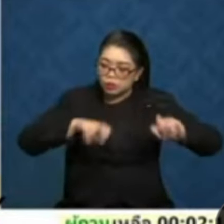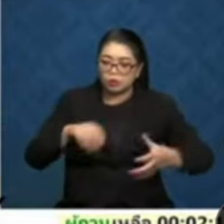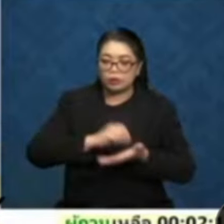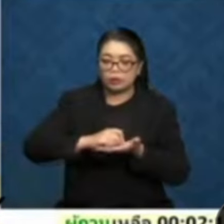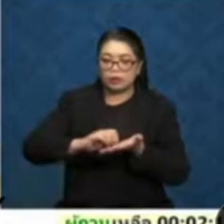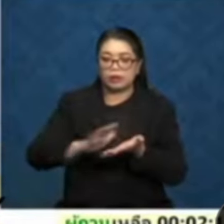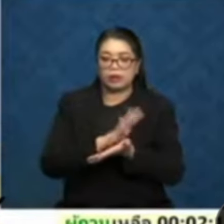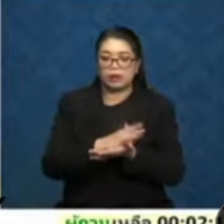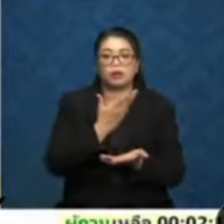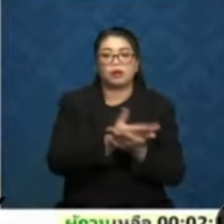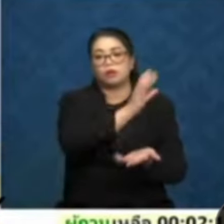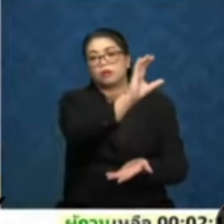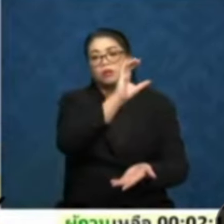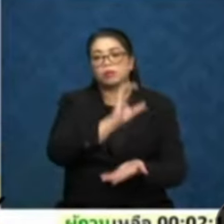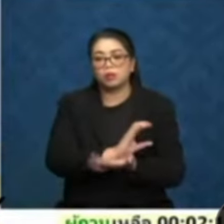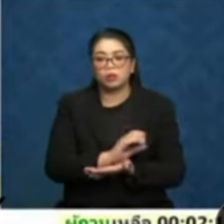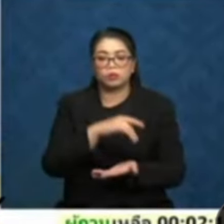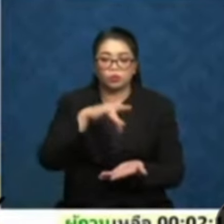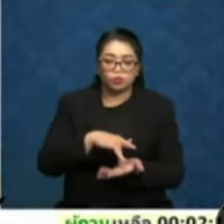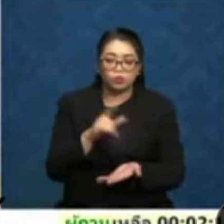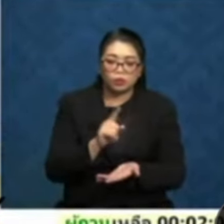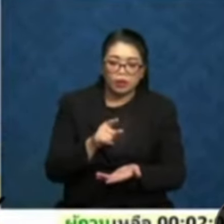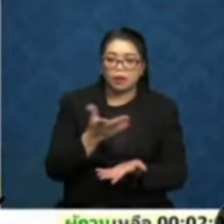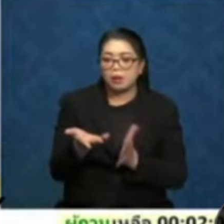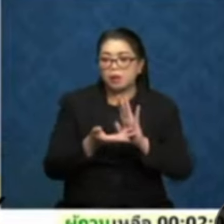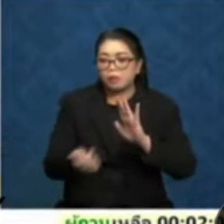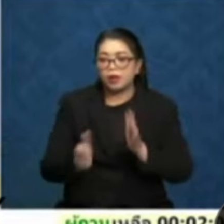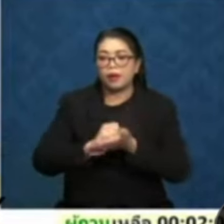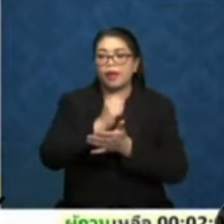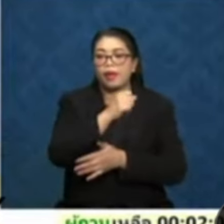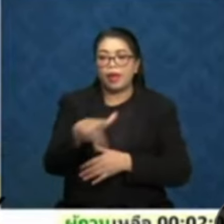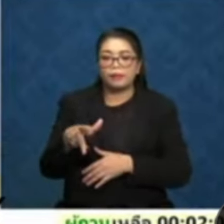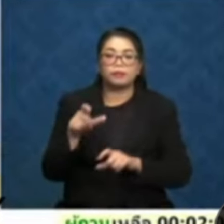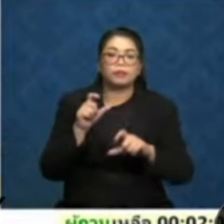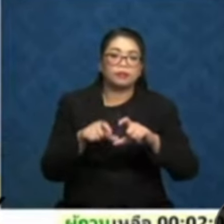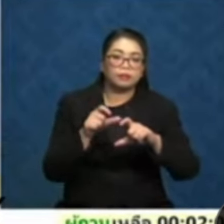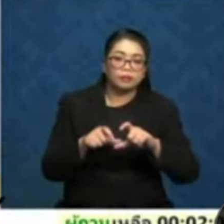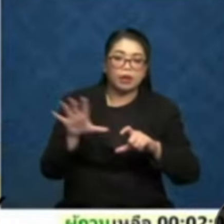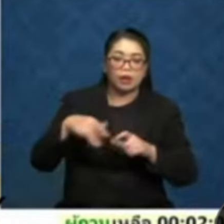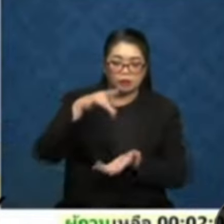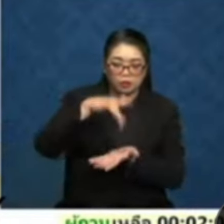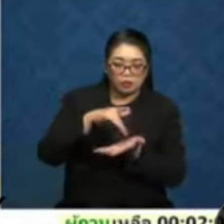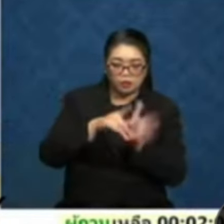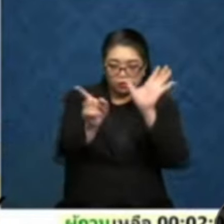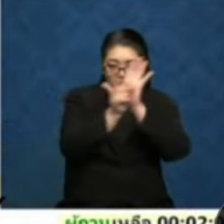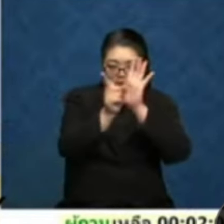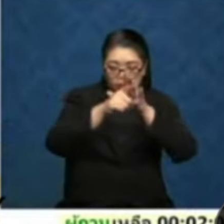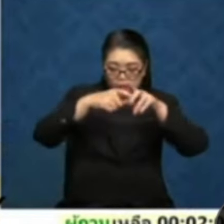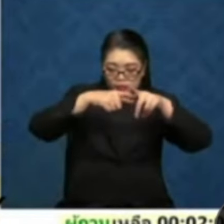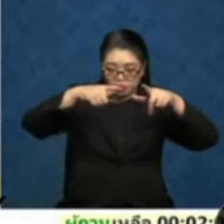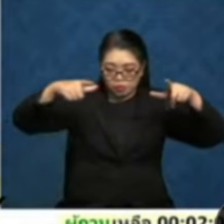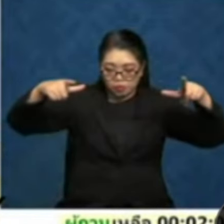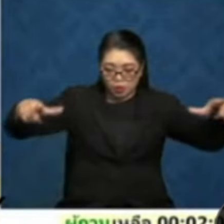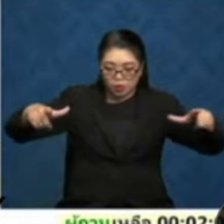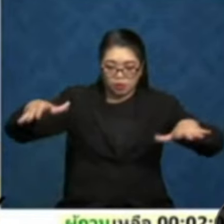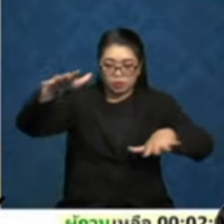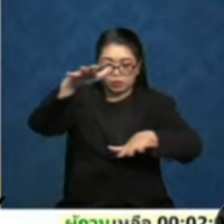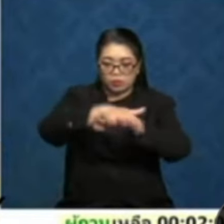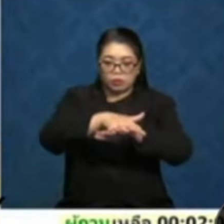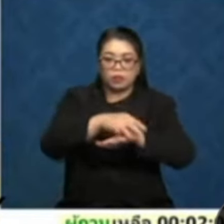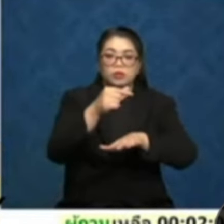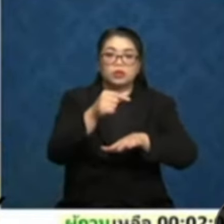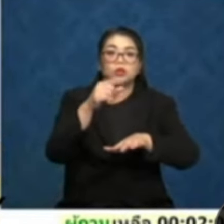กระดาษแล้วมาตั้งเบิกคุณจะทำให้เขาสามารถเบิกผ่านแอปทางรัฐได้เนี่ยเอาแผนที่ดาวเทียมที่จิมีครับพซ้อนคู่กับ